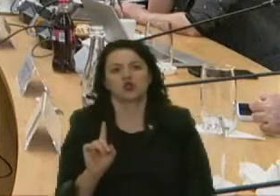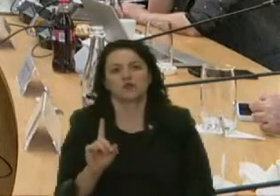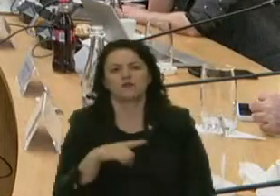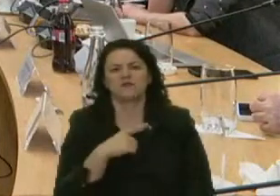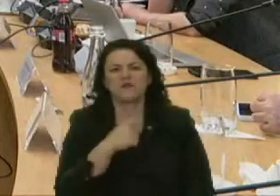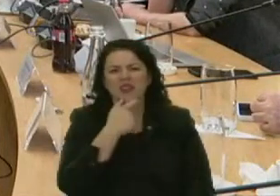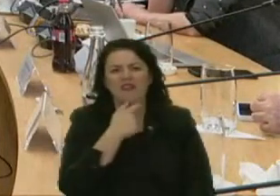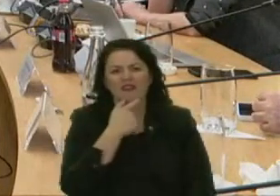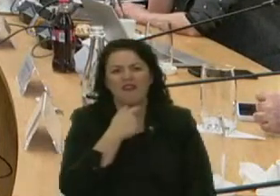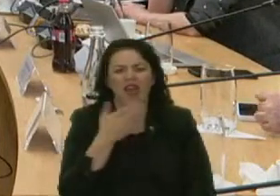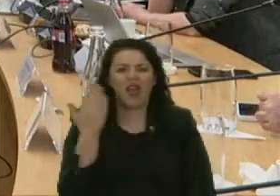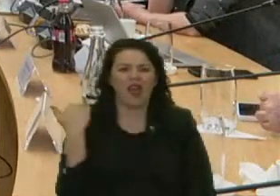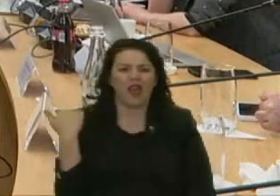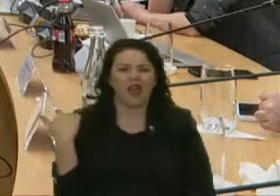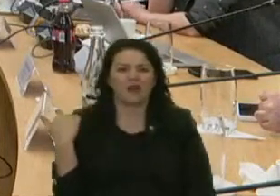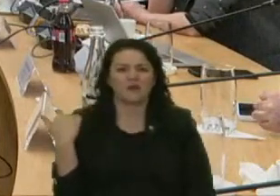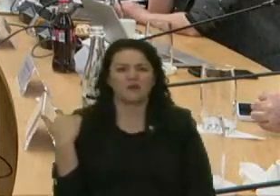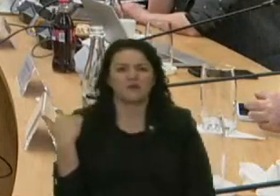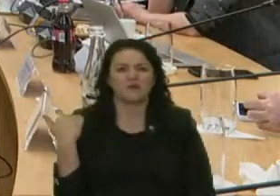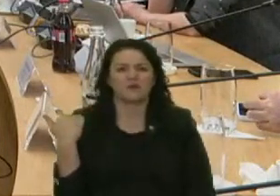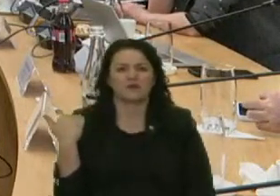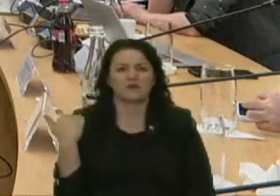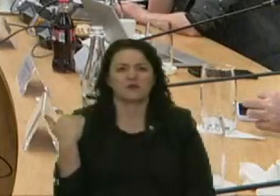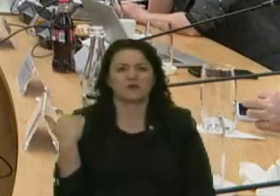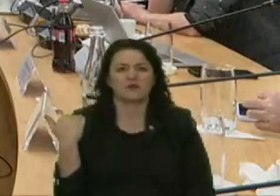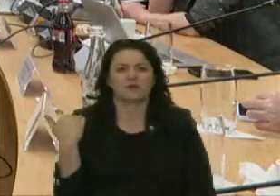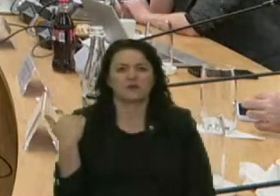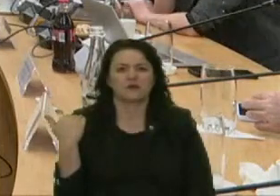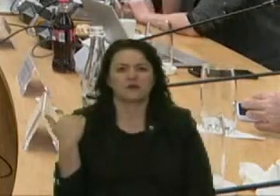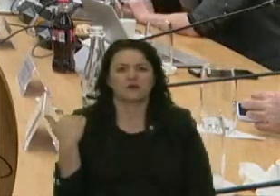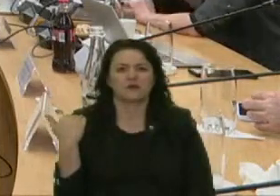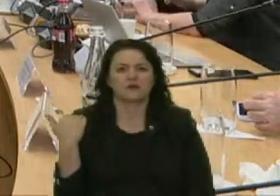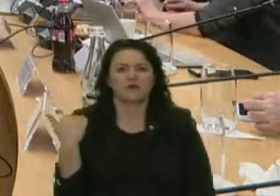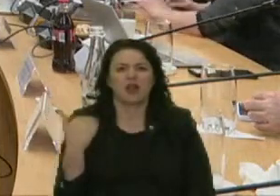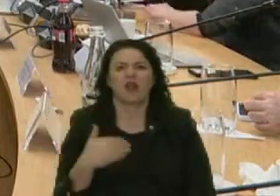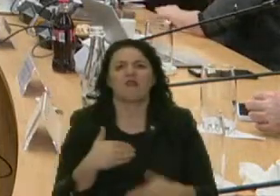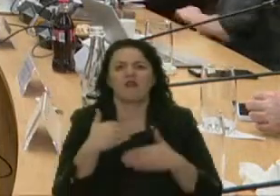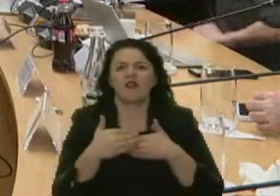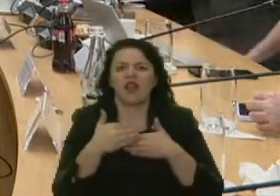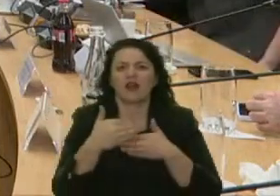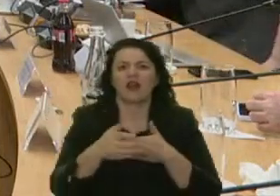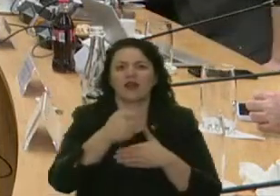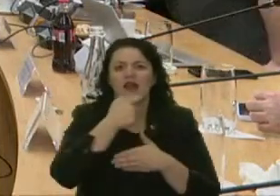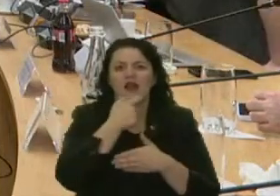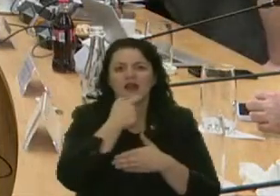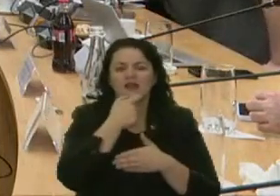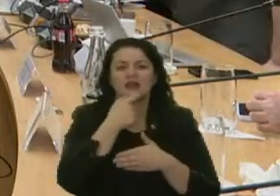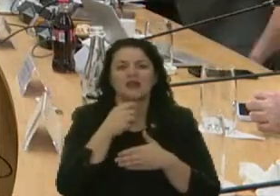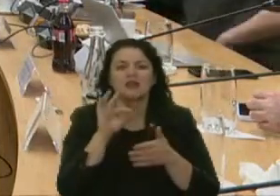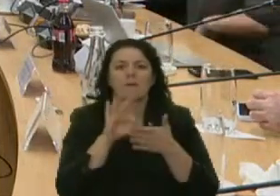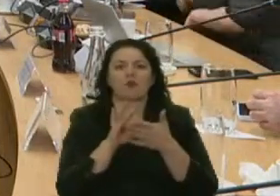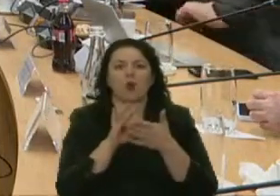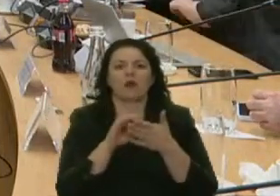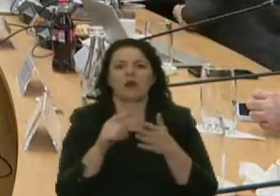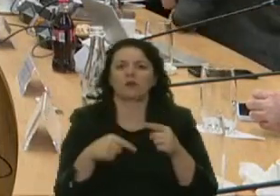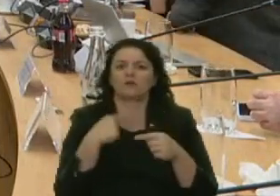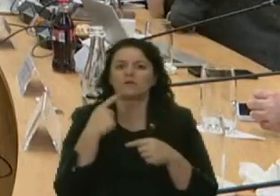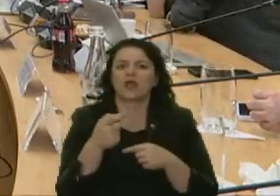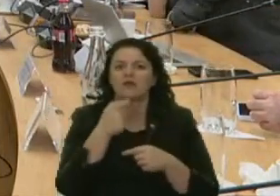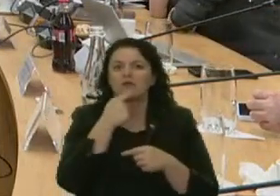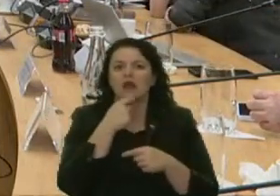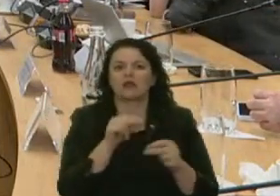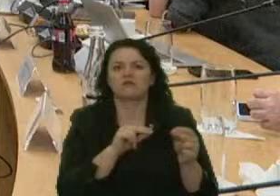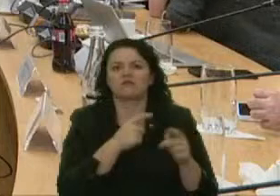veche este de ani de zile ă și în fiecare an se Promite că de la următorul an se va